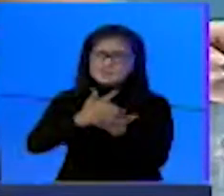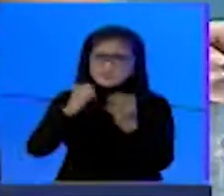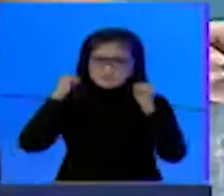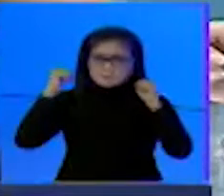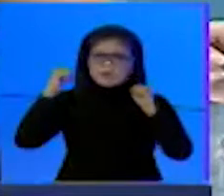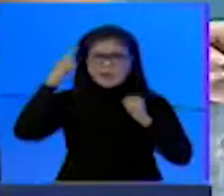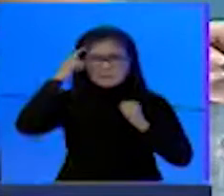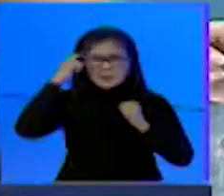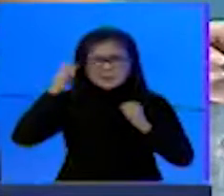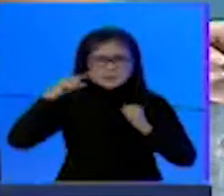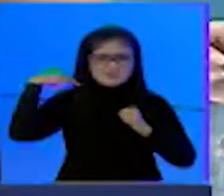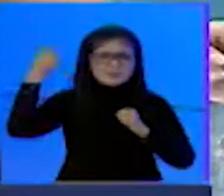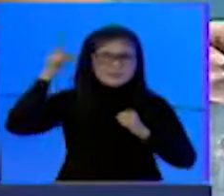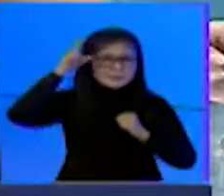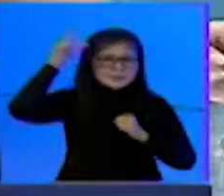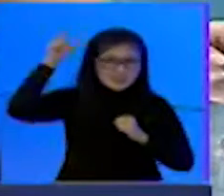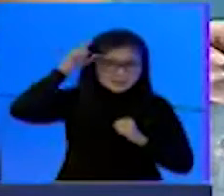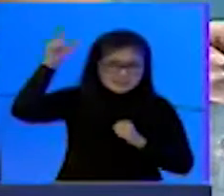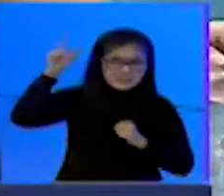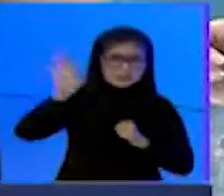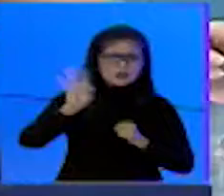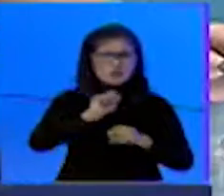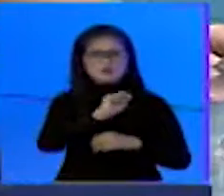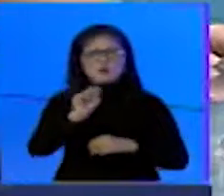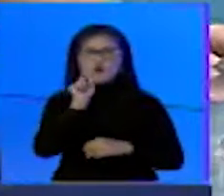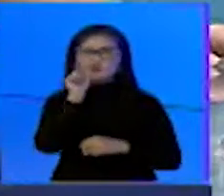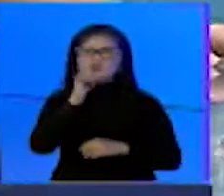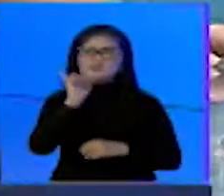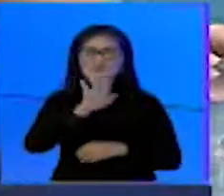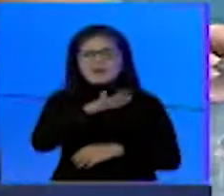cita-cita meski tidak sekolah umum seperti anak-anak lainnya.